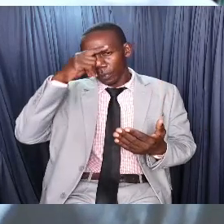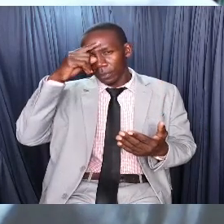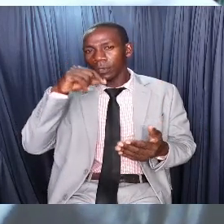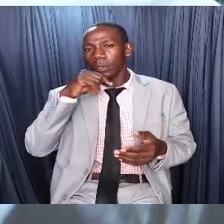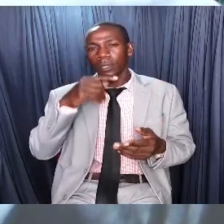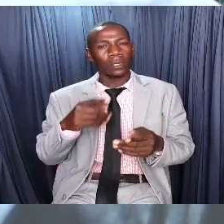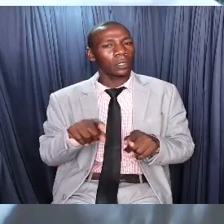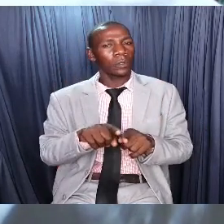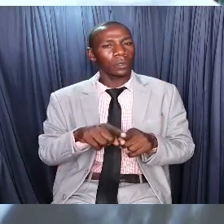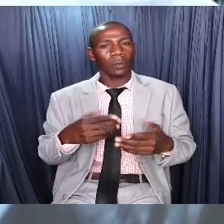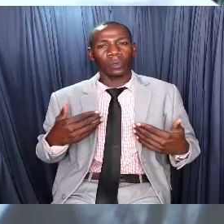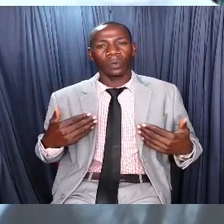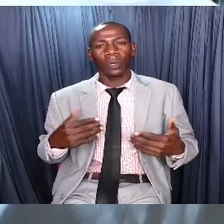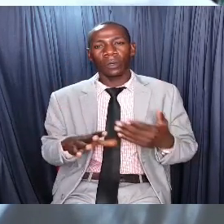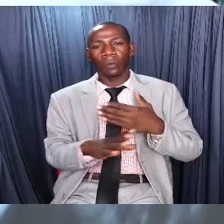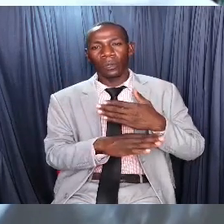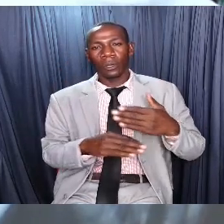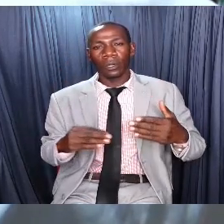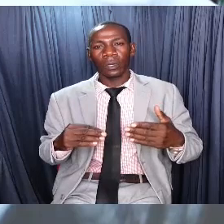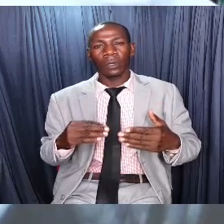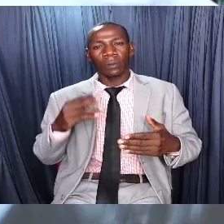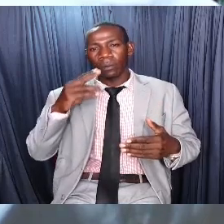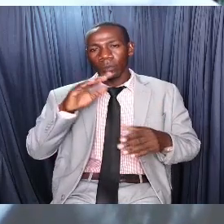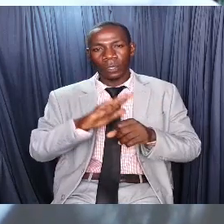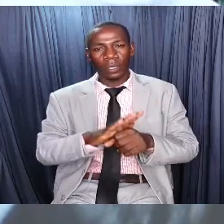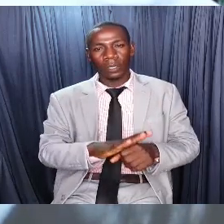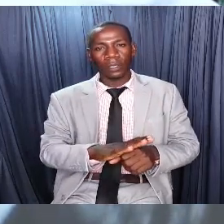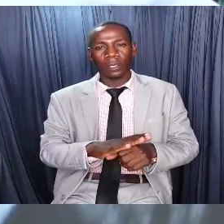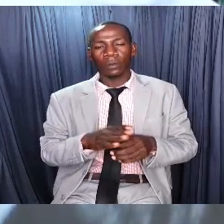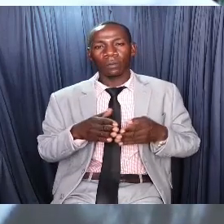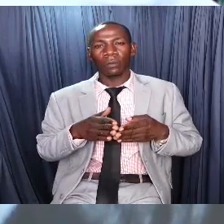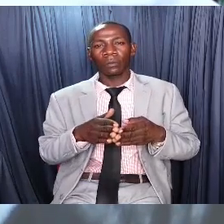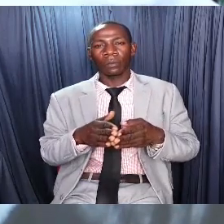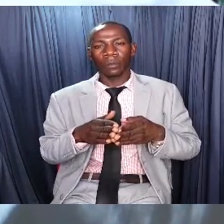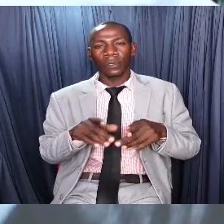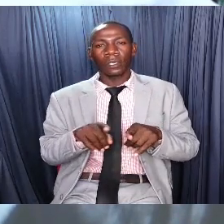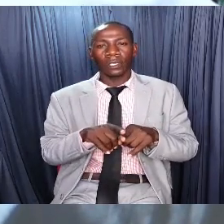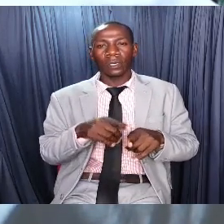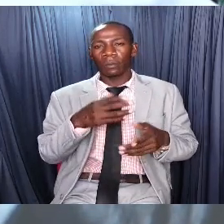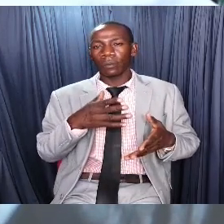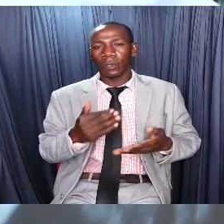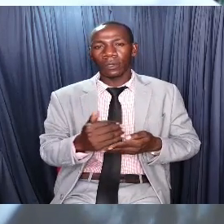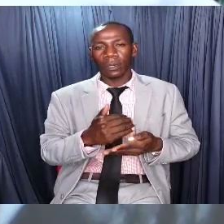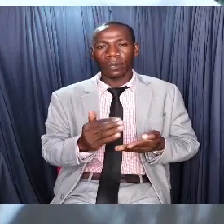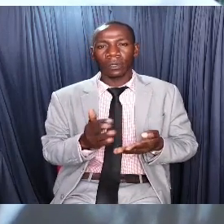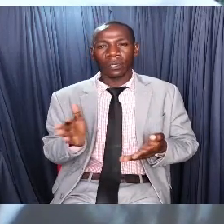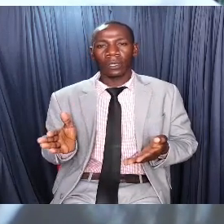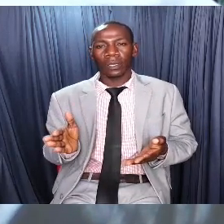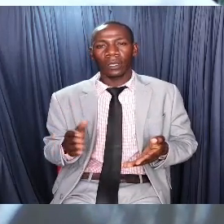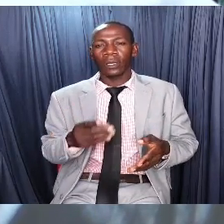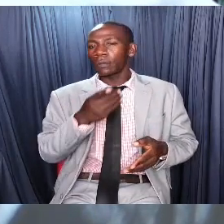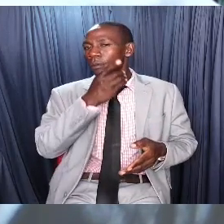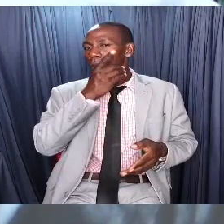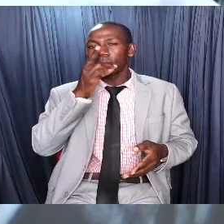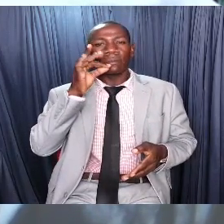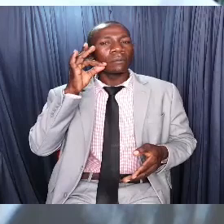kama watu wengine, wanyang'anyi, wadhalimu, wazinzi wala kama huyu mtoza ushuru. Mimi nafunga